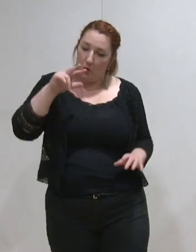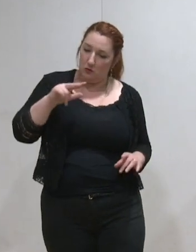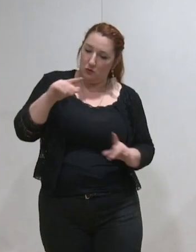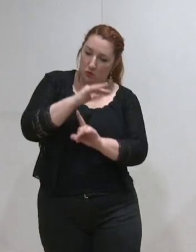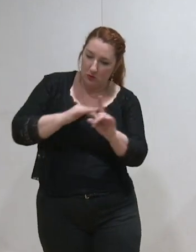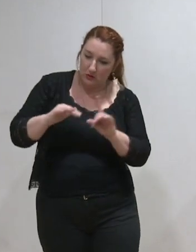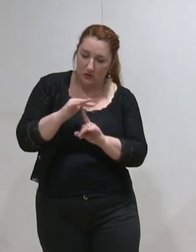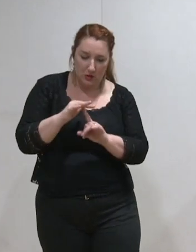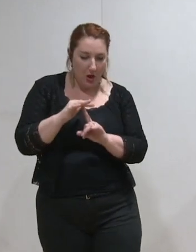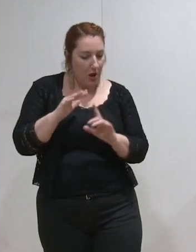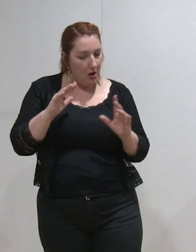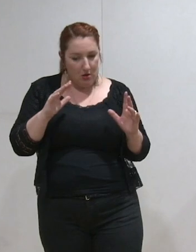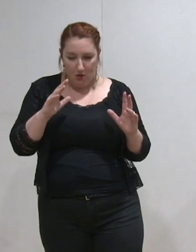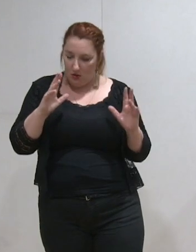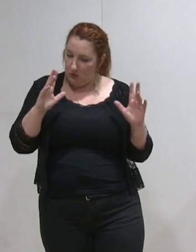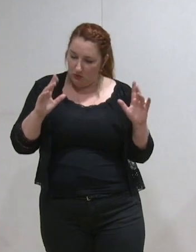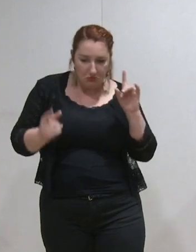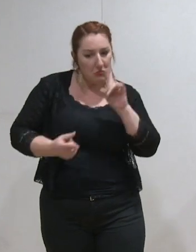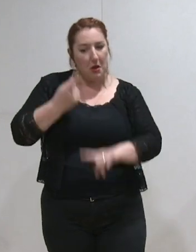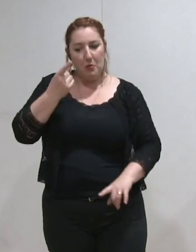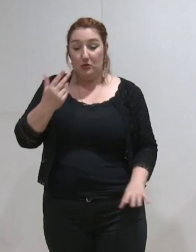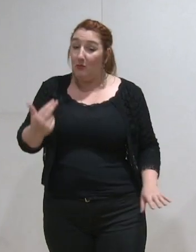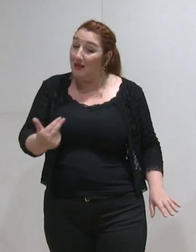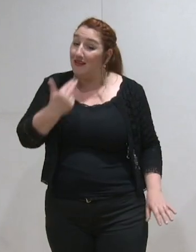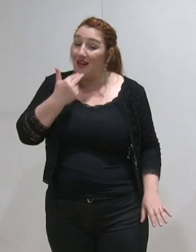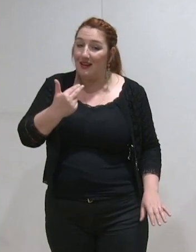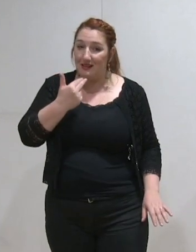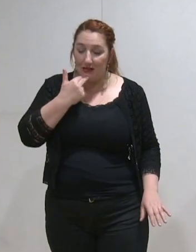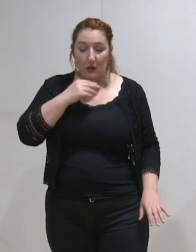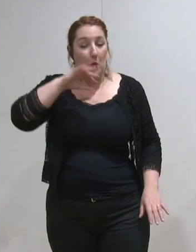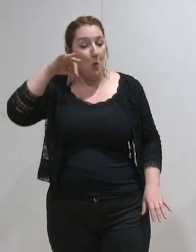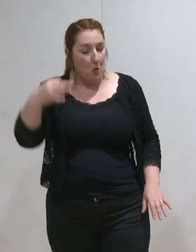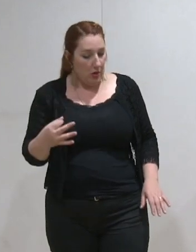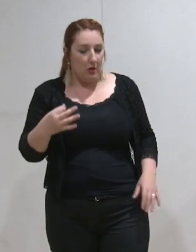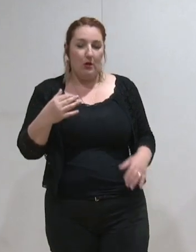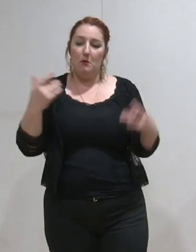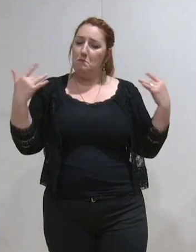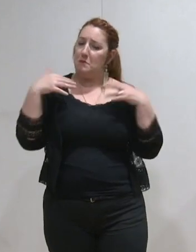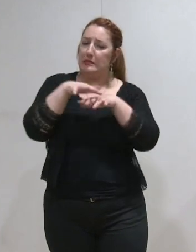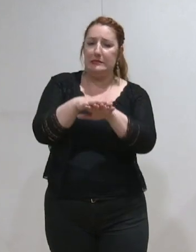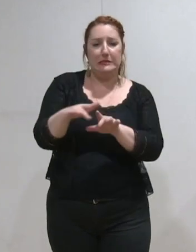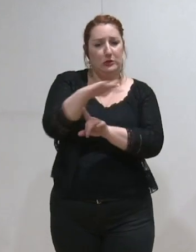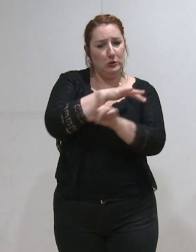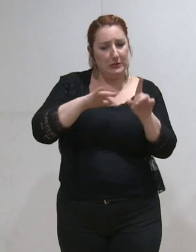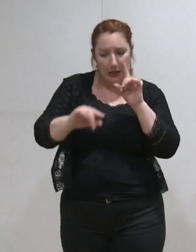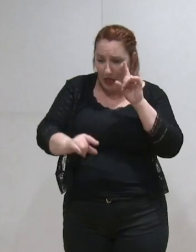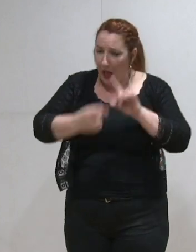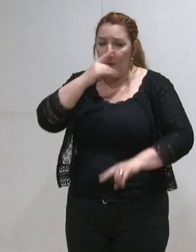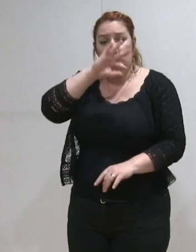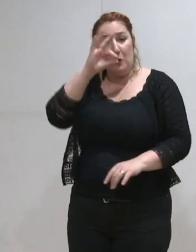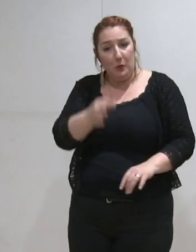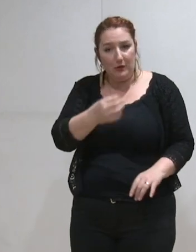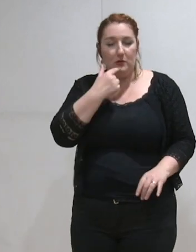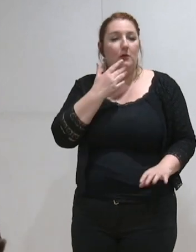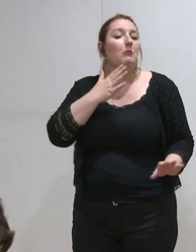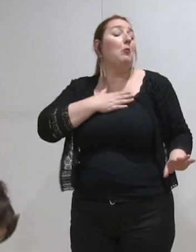social notre attachement à un logement social de qualité notre attachement à la mixité sociale nous fait considérer c'est notre